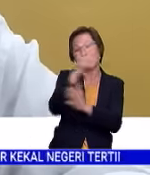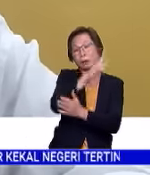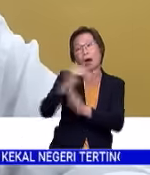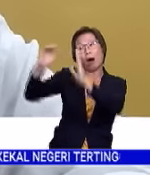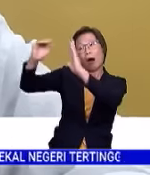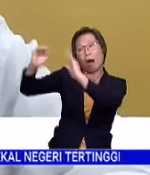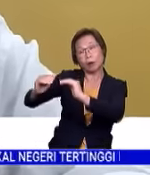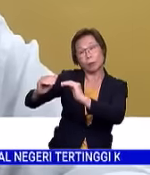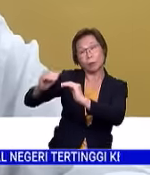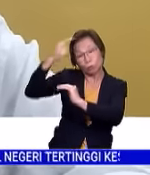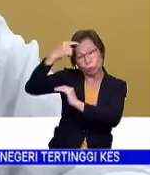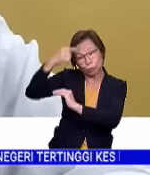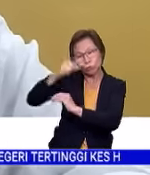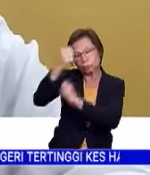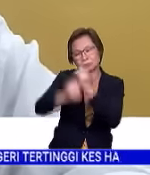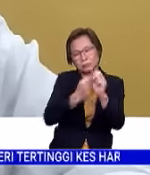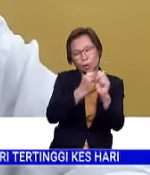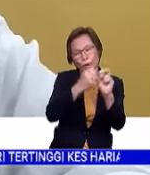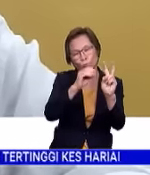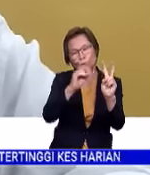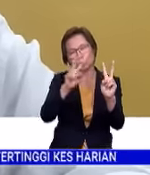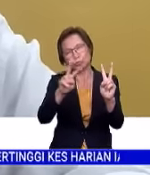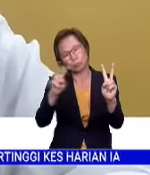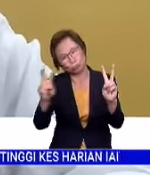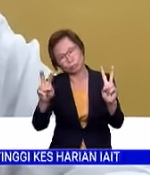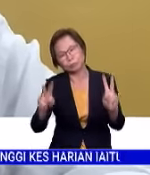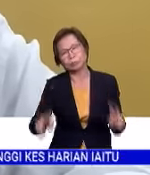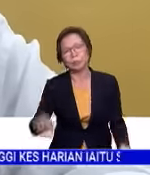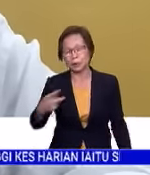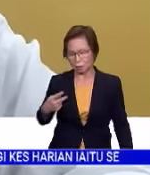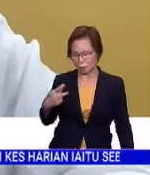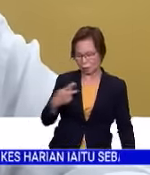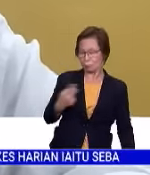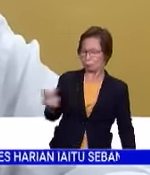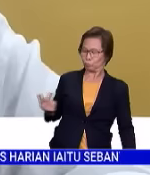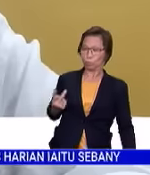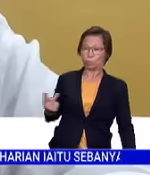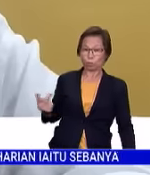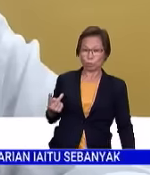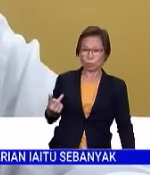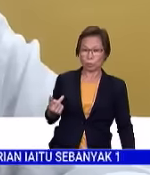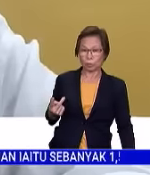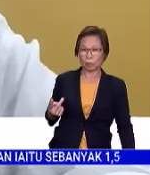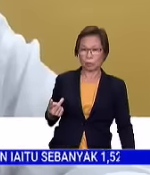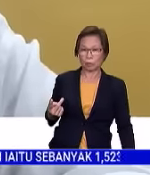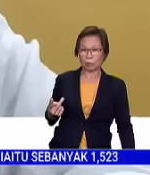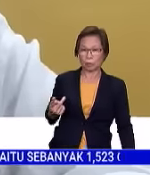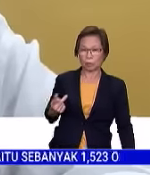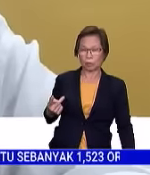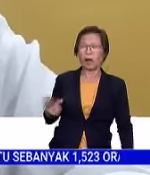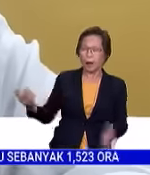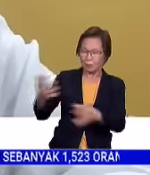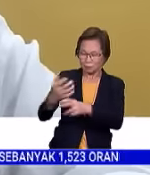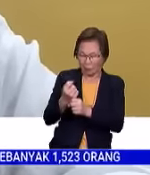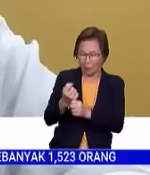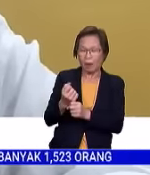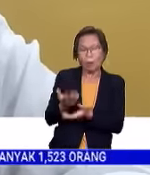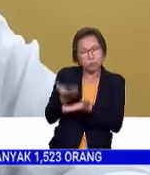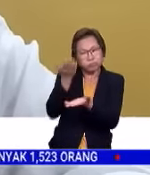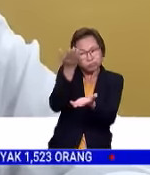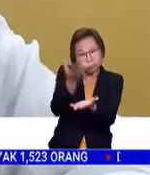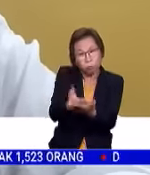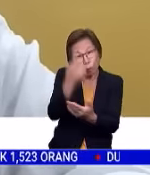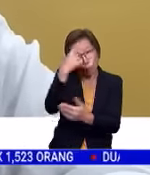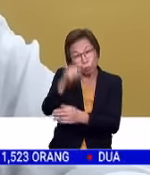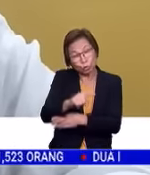mengharapkan untuk tahun depan kami berdua dapat sekali lagi ditawarkan untuk mengerjakan